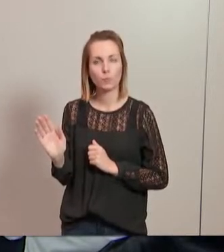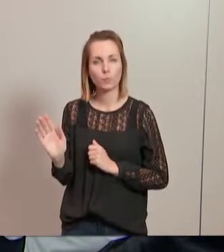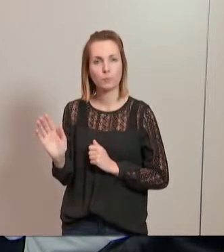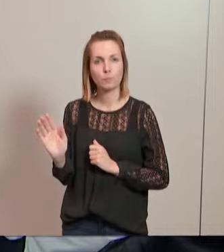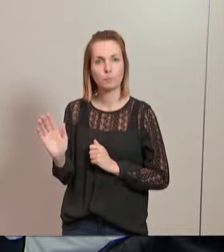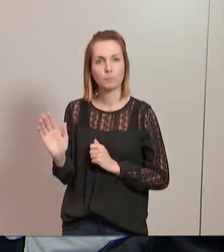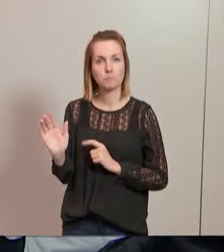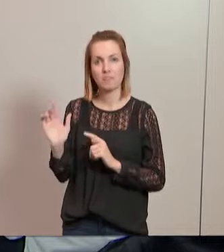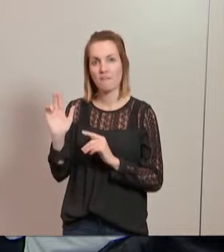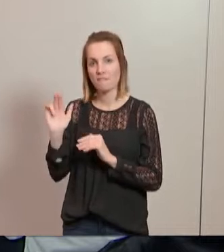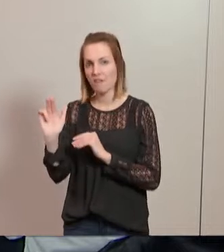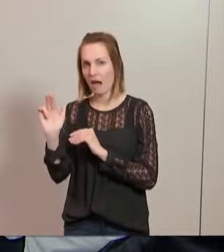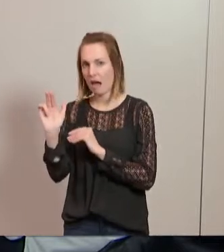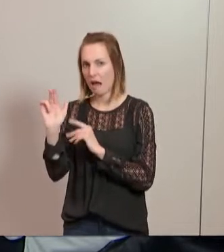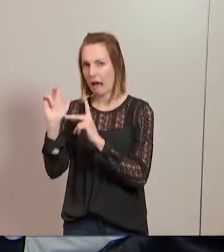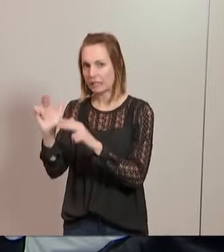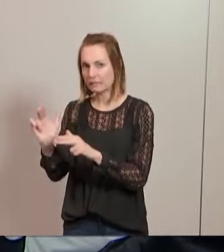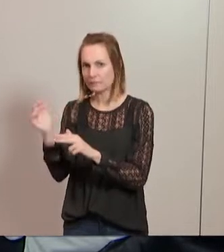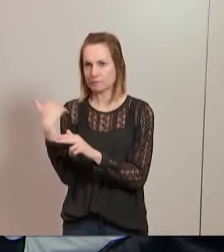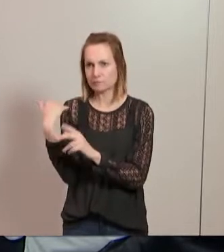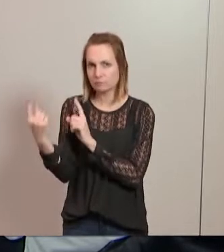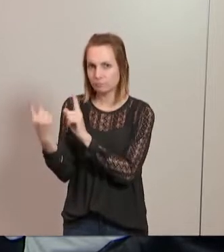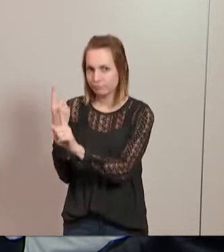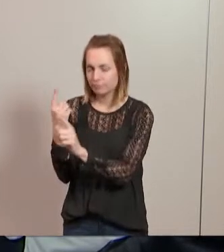Il ne saurait tarder, je l'ai croisé tout à l'heure.